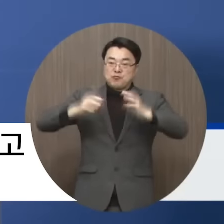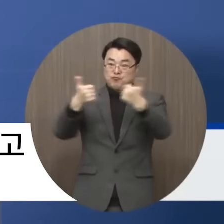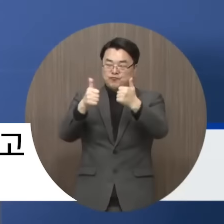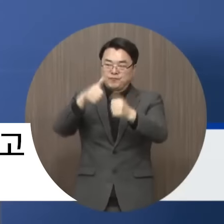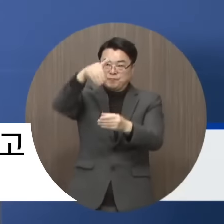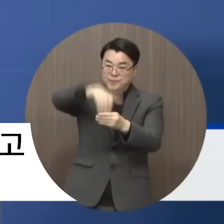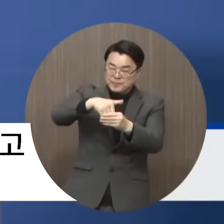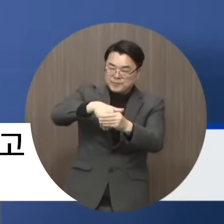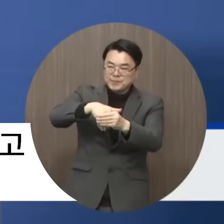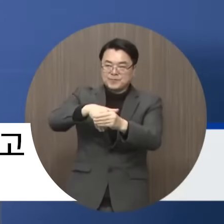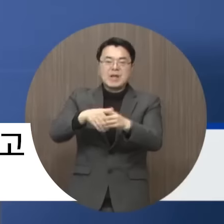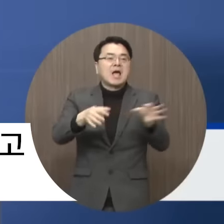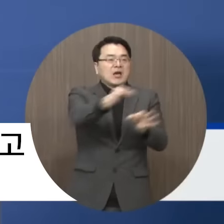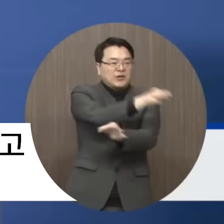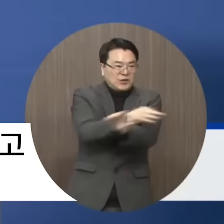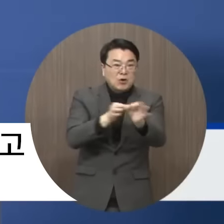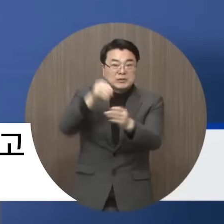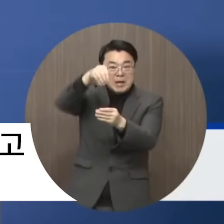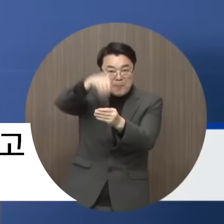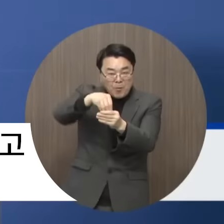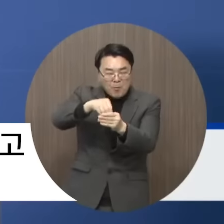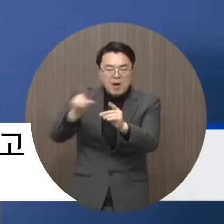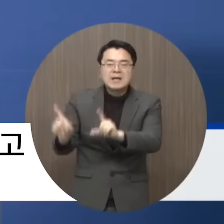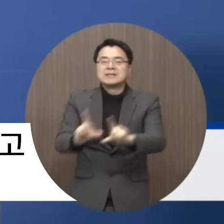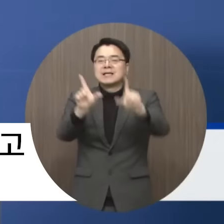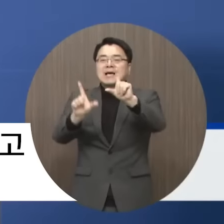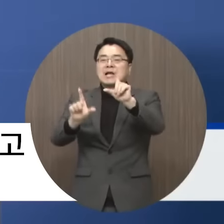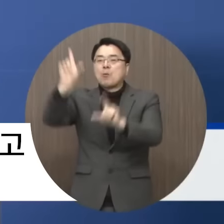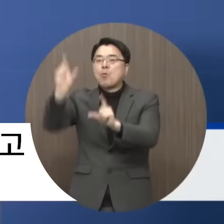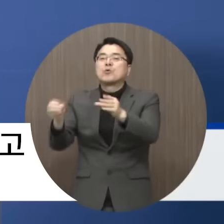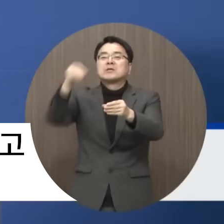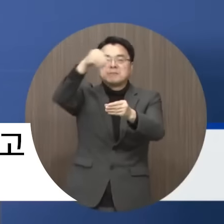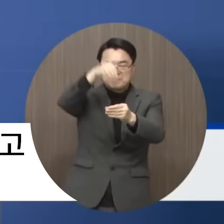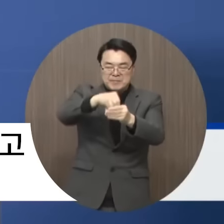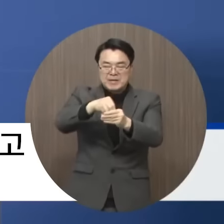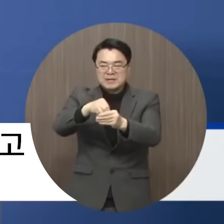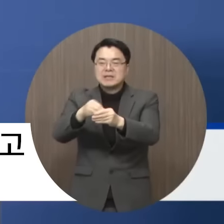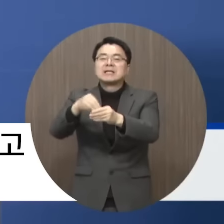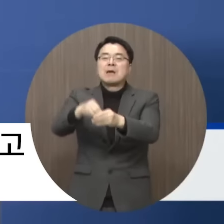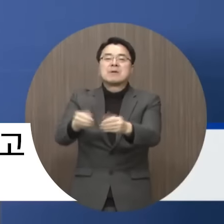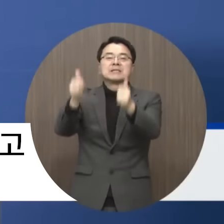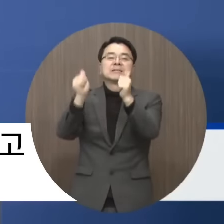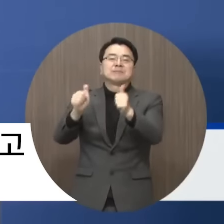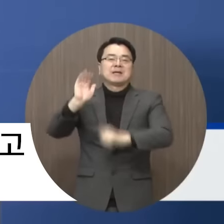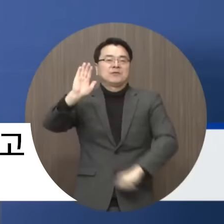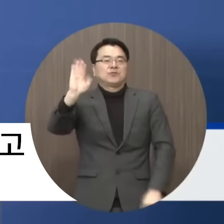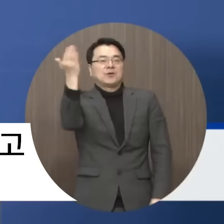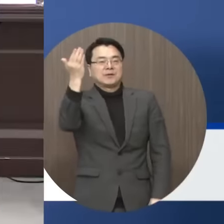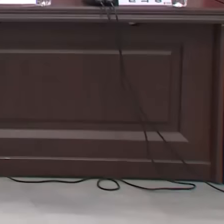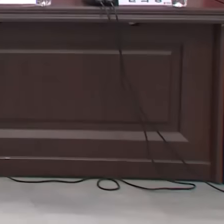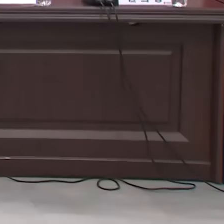총선은 경제 민생 심판 선거라고 저는 개인적으로 규정을 합니다.